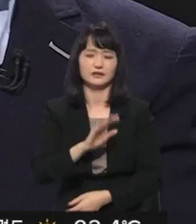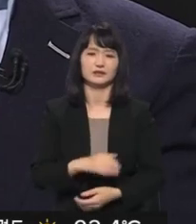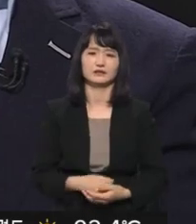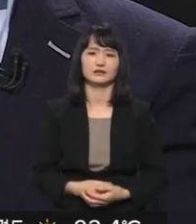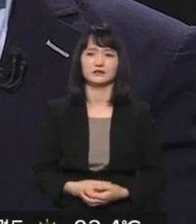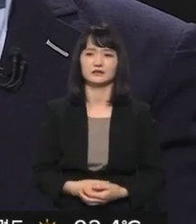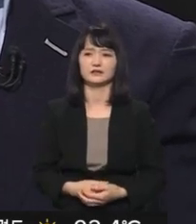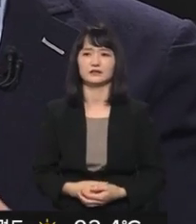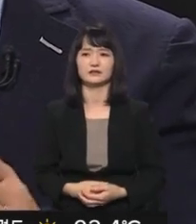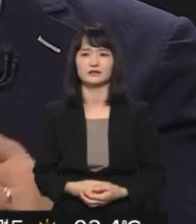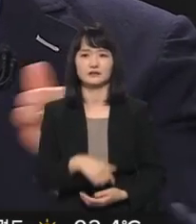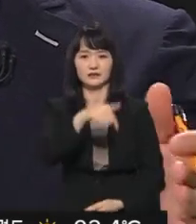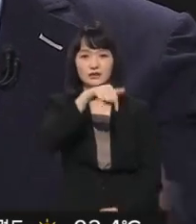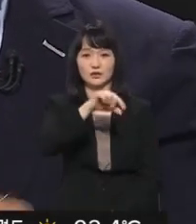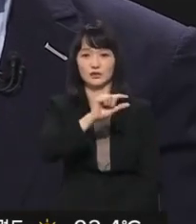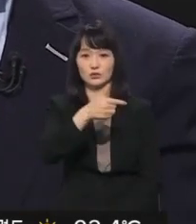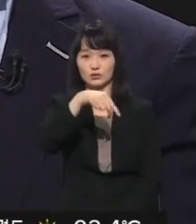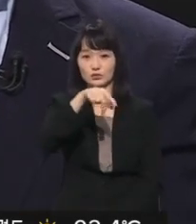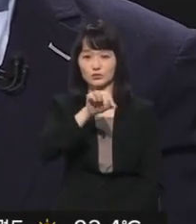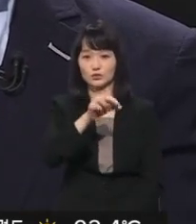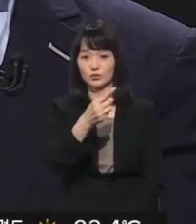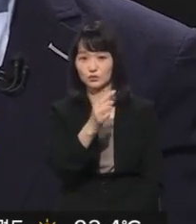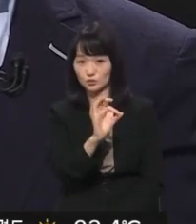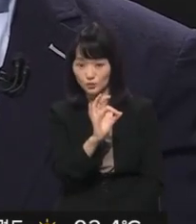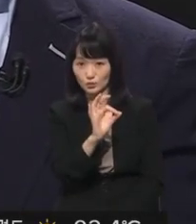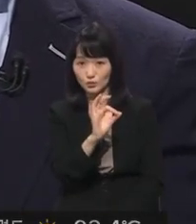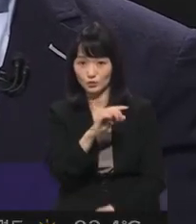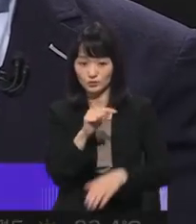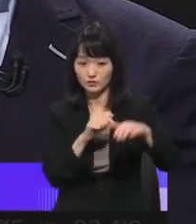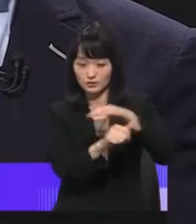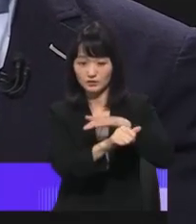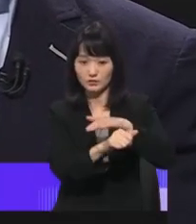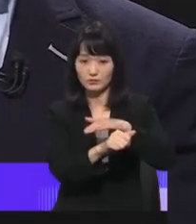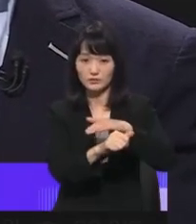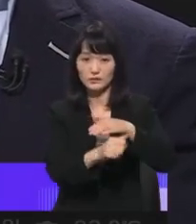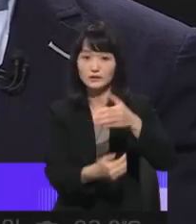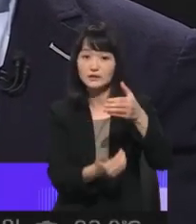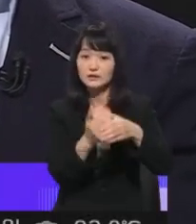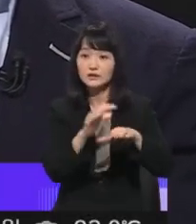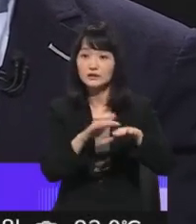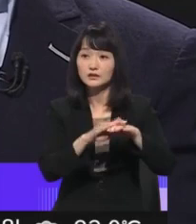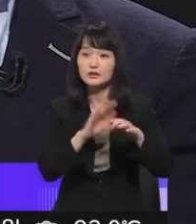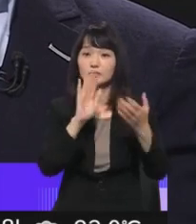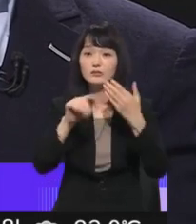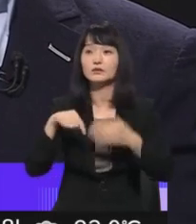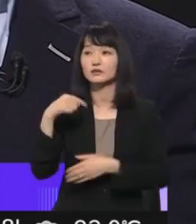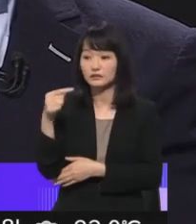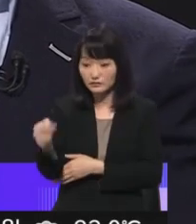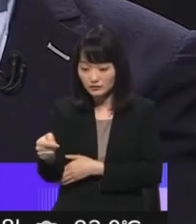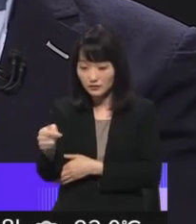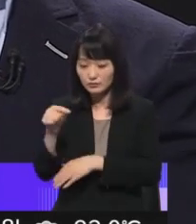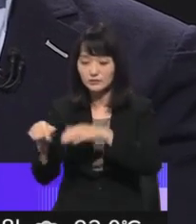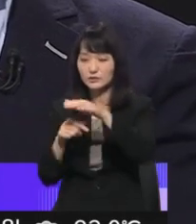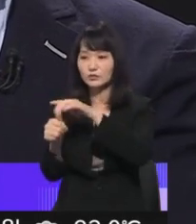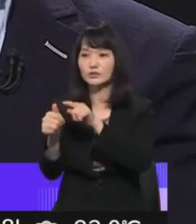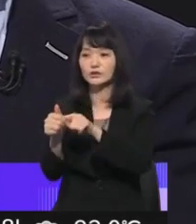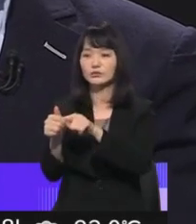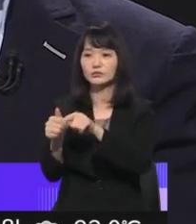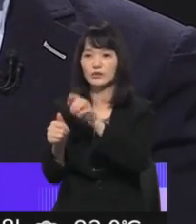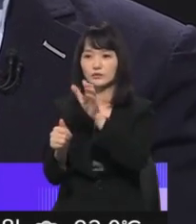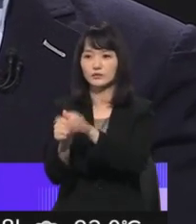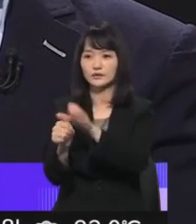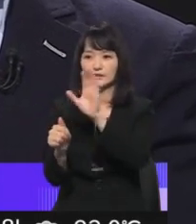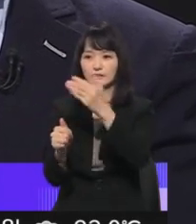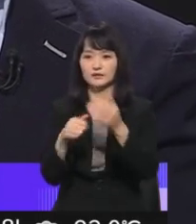저 콘 정동 대표가 이제 아무튼 수습하고 나서 일단 끝나며 차기 원내대표 그렇게 해야 되는데 지금 건설 없는 편